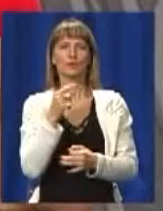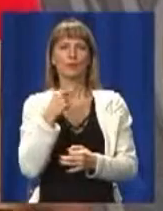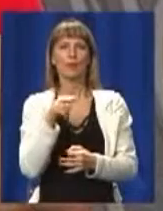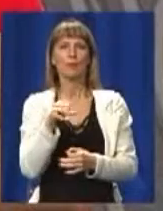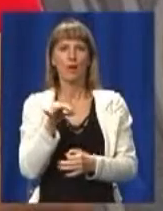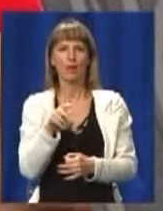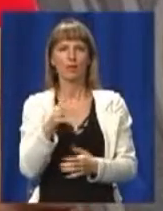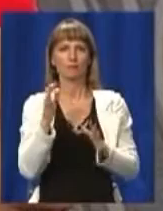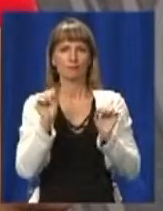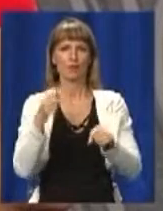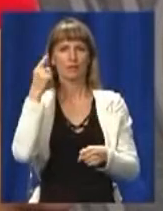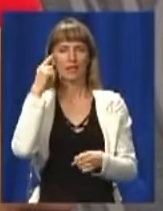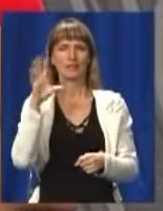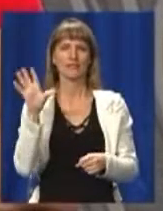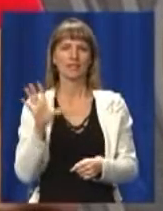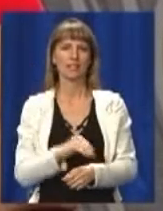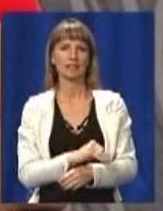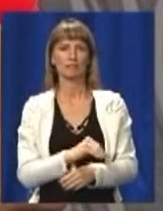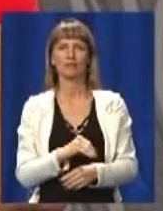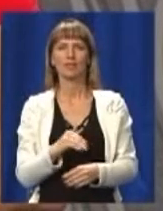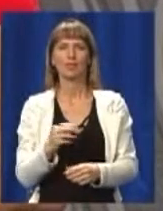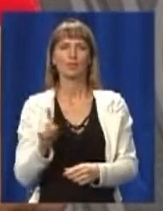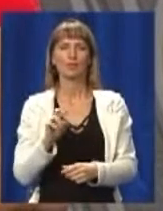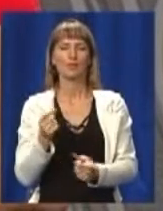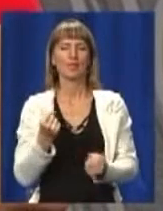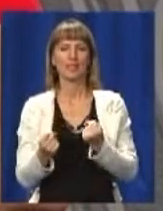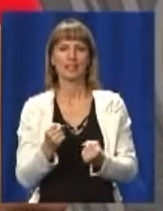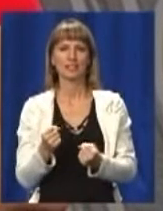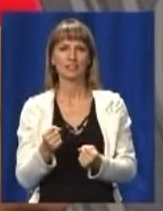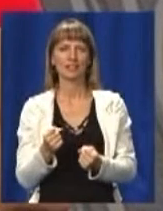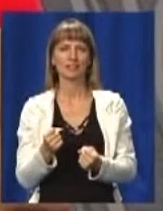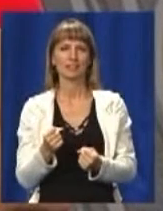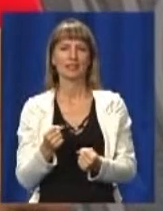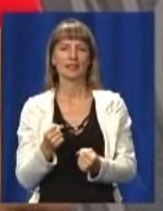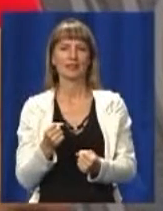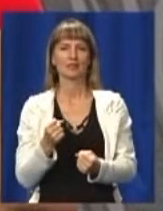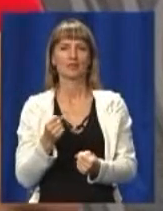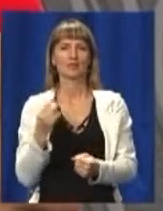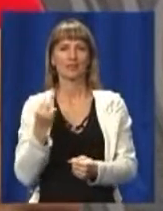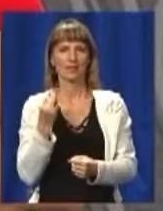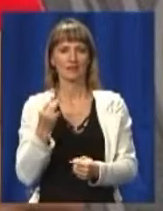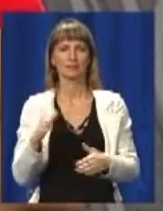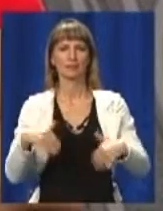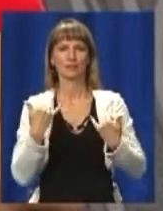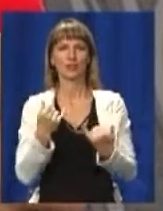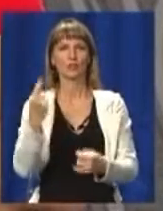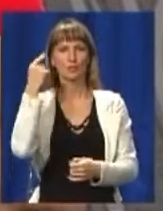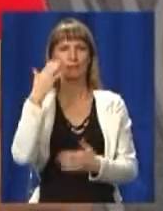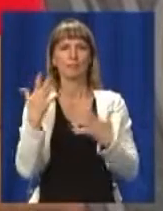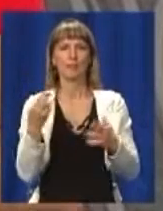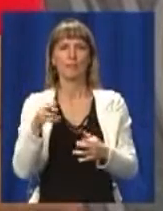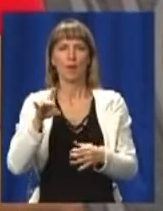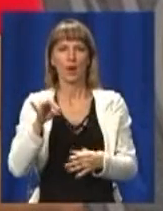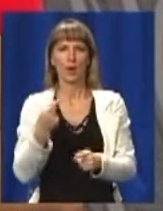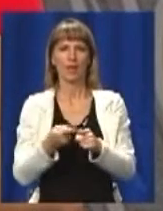я про них можу знати абсолютно все. Ну, а для того, аби не тримати інтриги, пропонуємо вам просто зараз дізнатися більше про цю